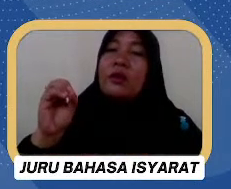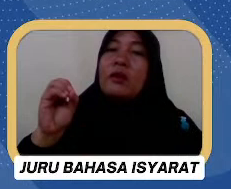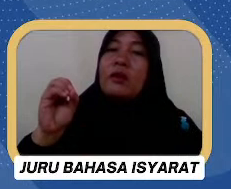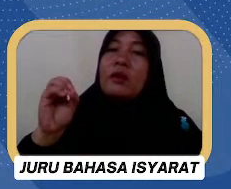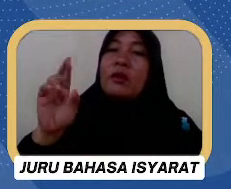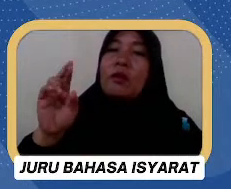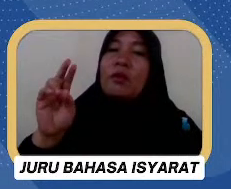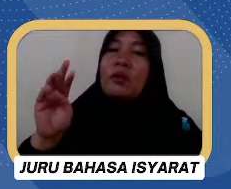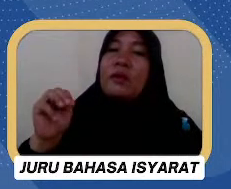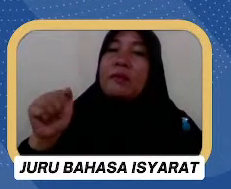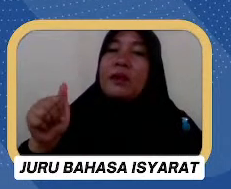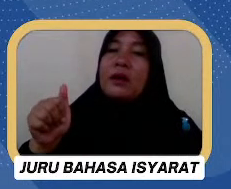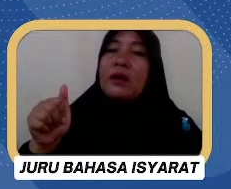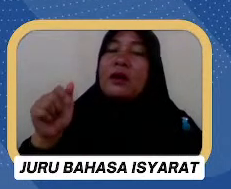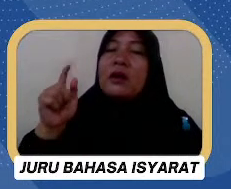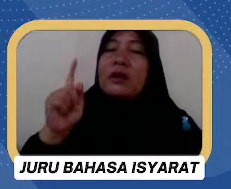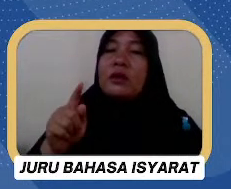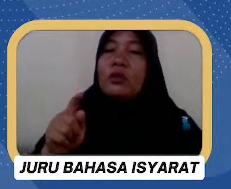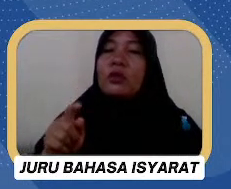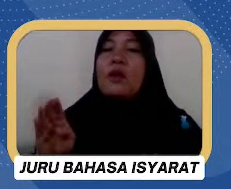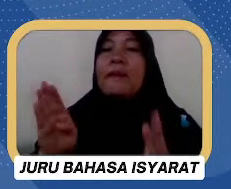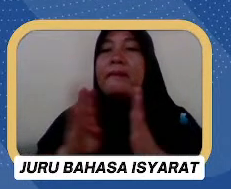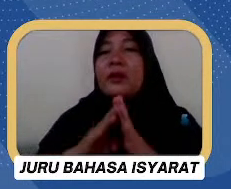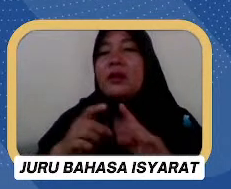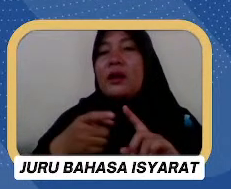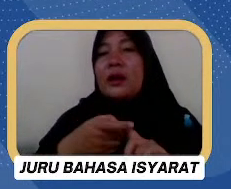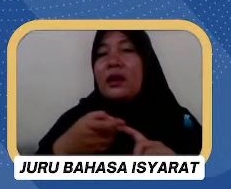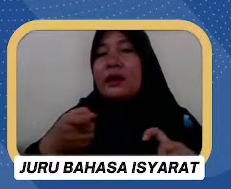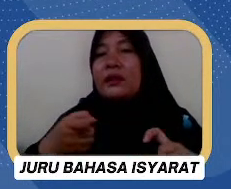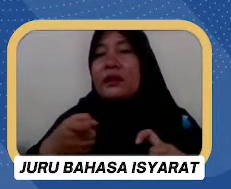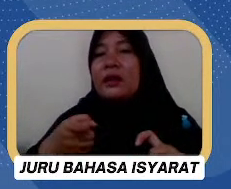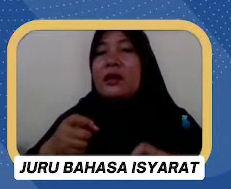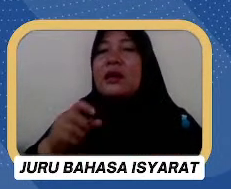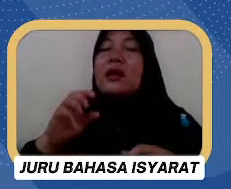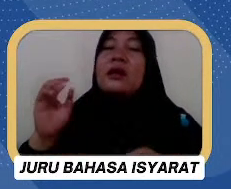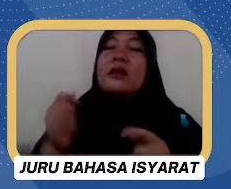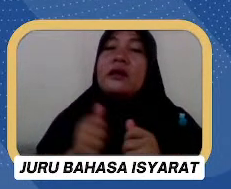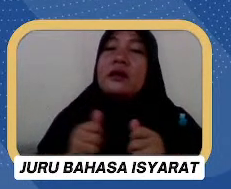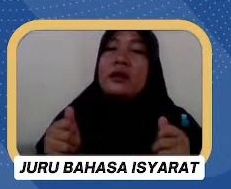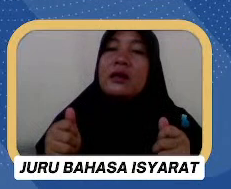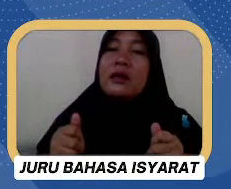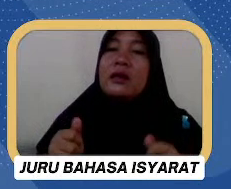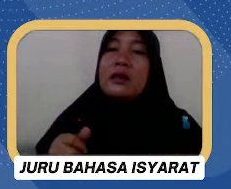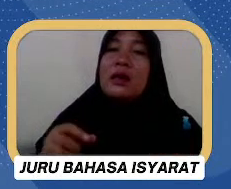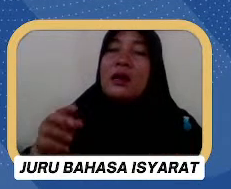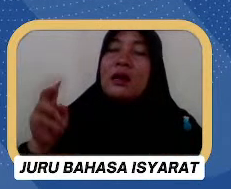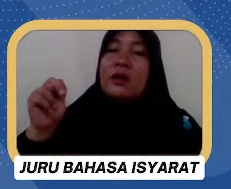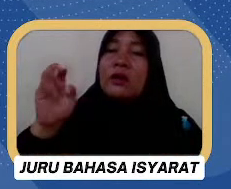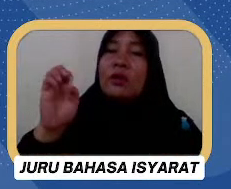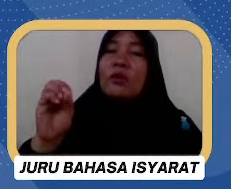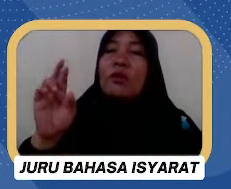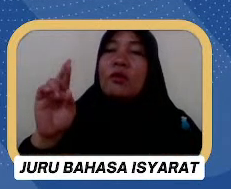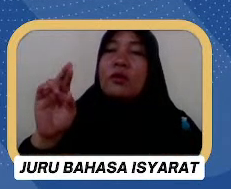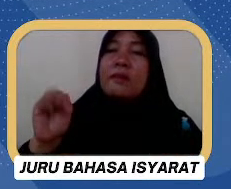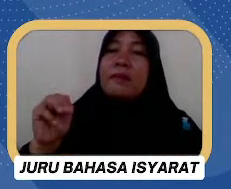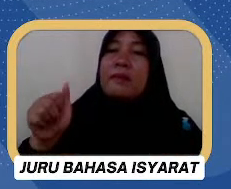bahkan norma hukum. Maka orang yang bermoralitas tinggi, yang pemikiran tinggi, yang pemikiran